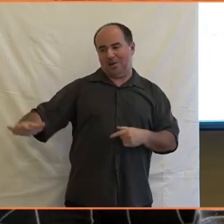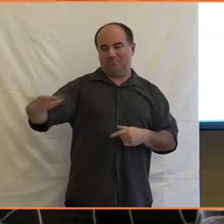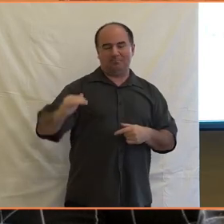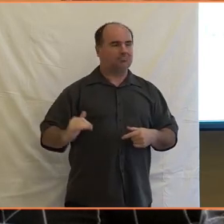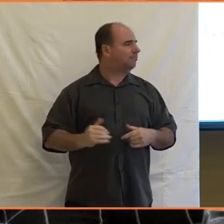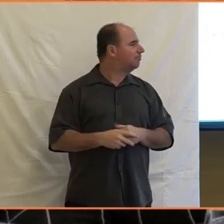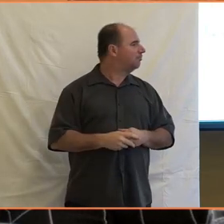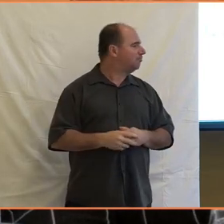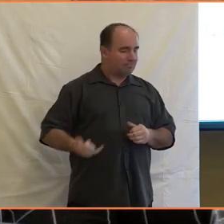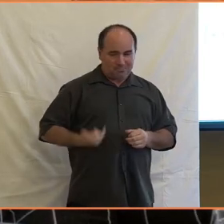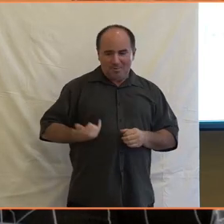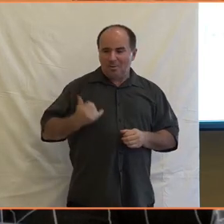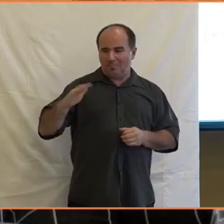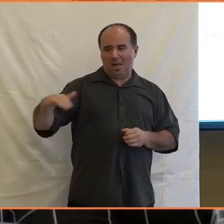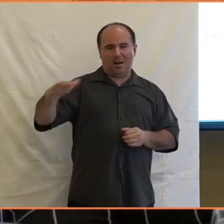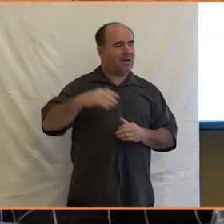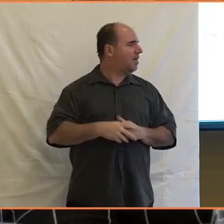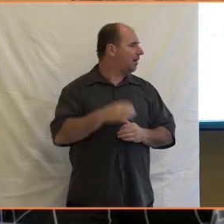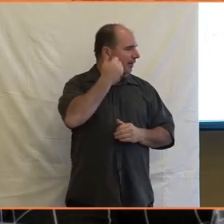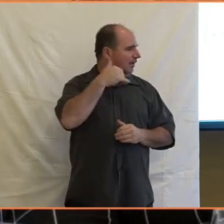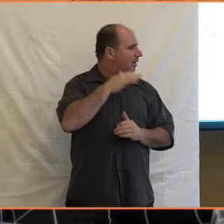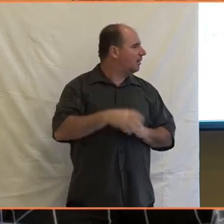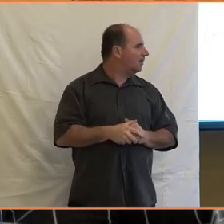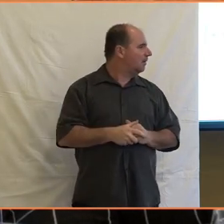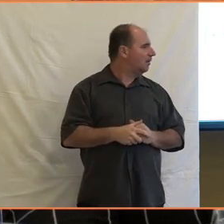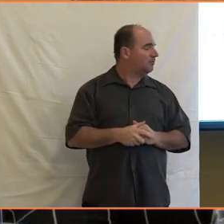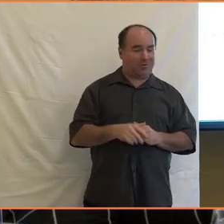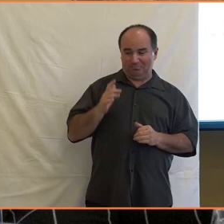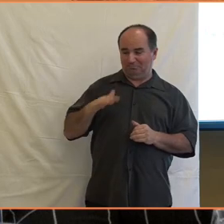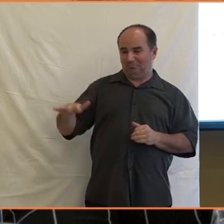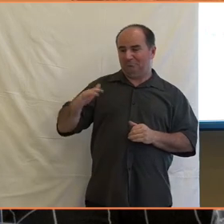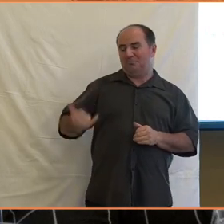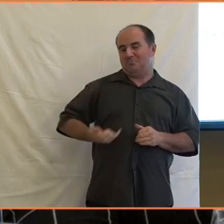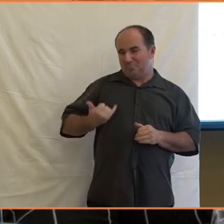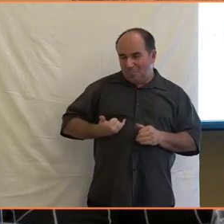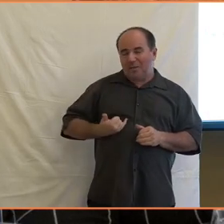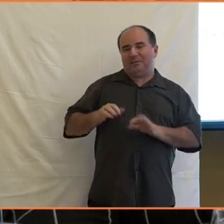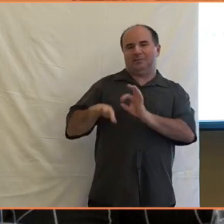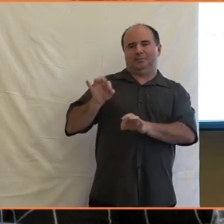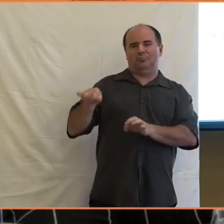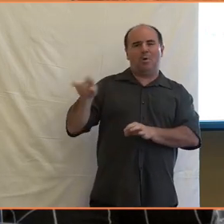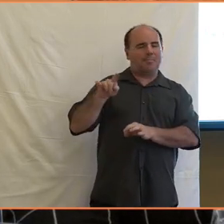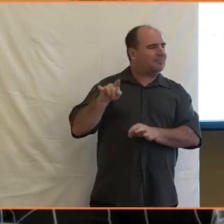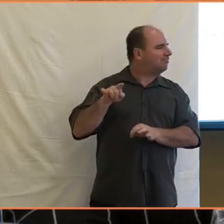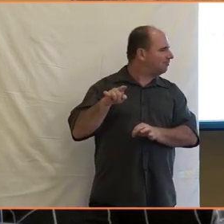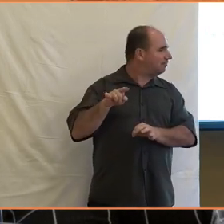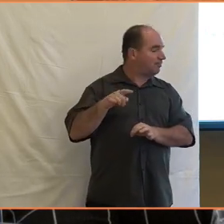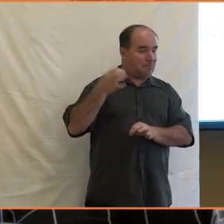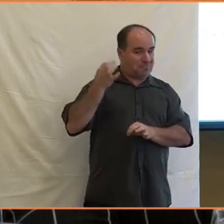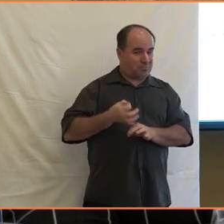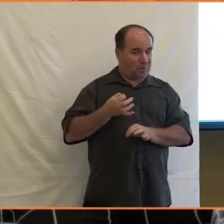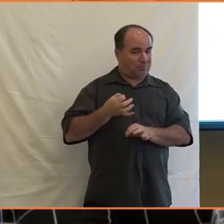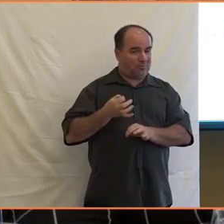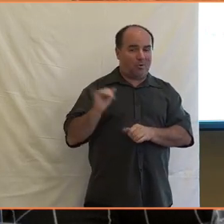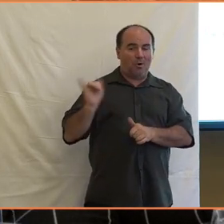tak třeba u vlastně těch populace mladých zjistíme, že zase to procento těch, kteří velmi